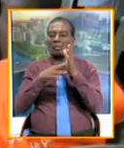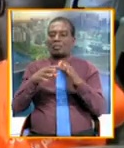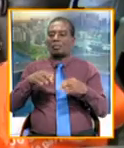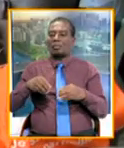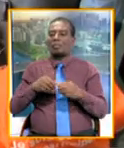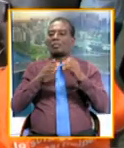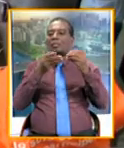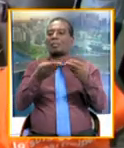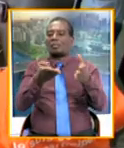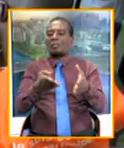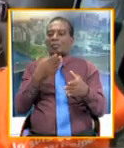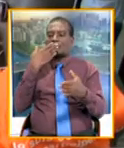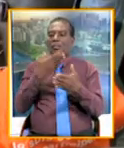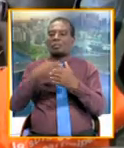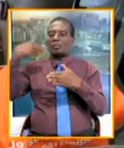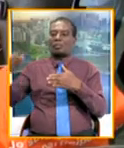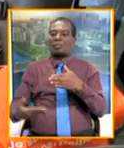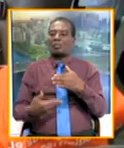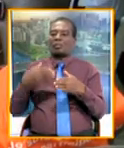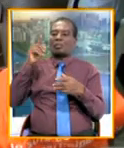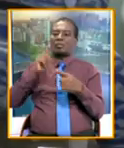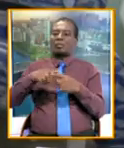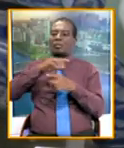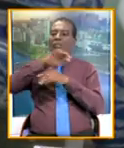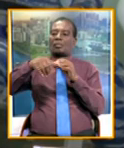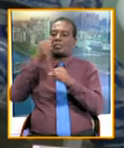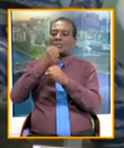un bon accueil aux agents recenseurs ont été réalisées.